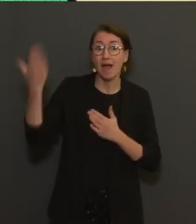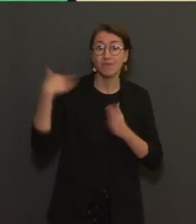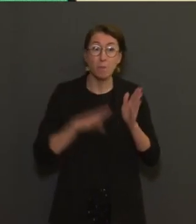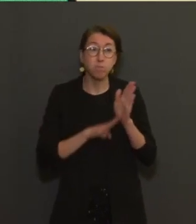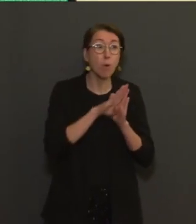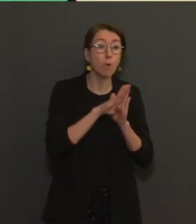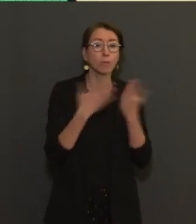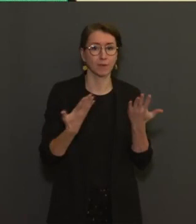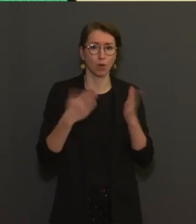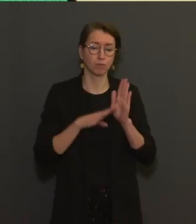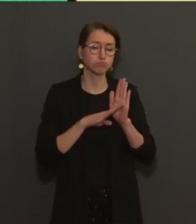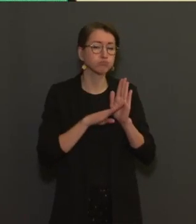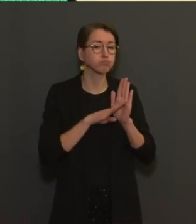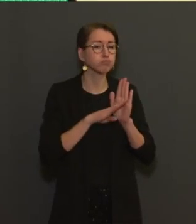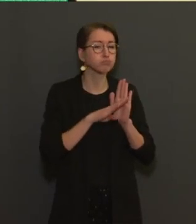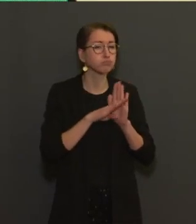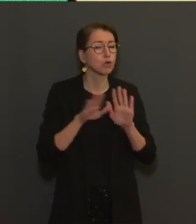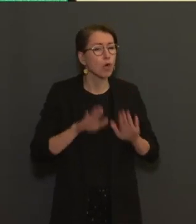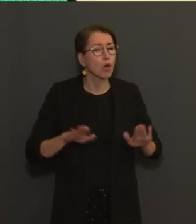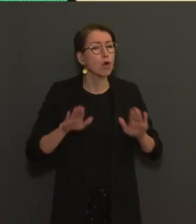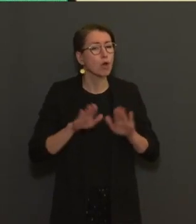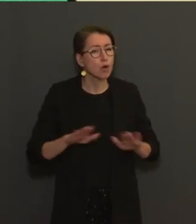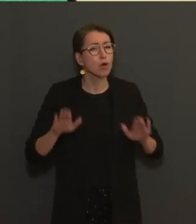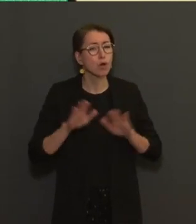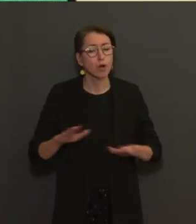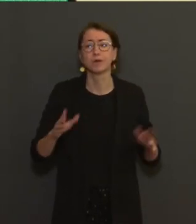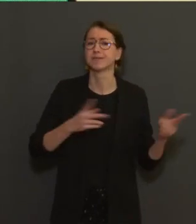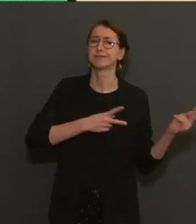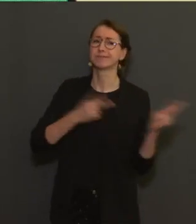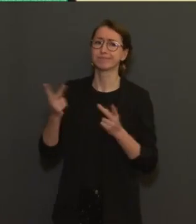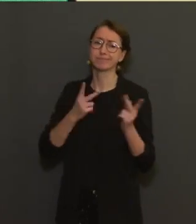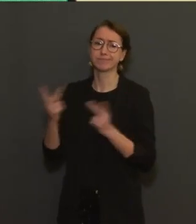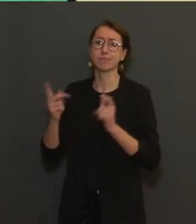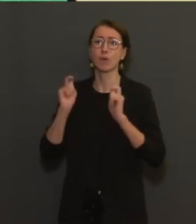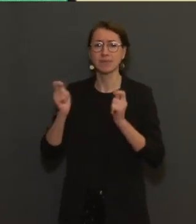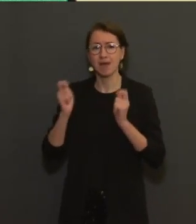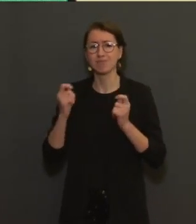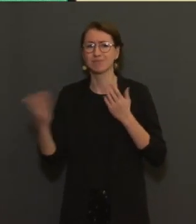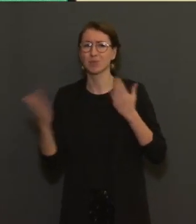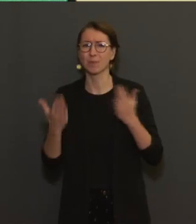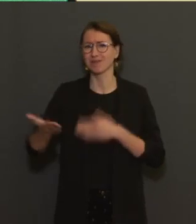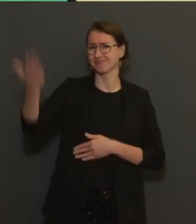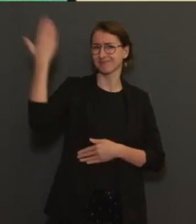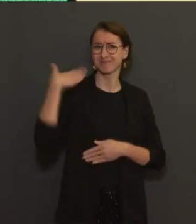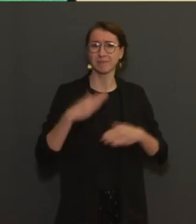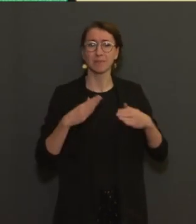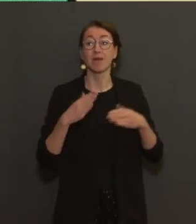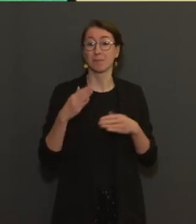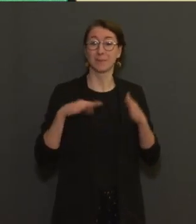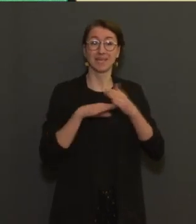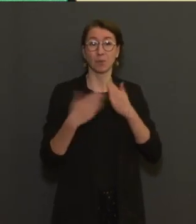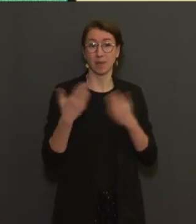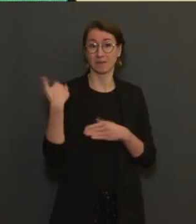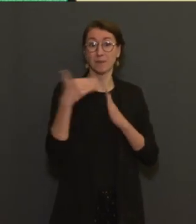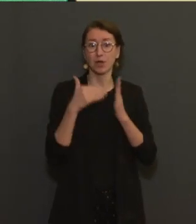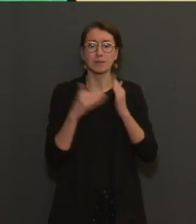Les admissions à l'hôpital restent, pour le moment, en dessous du pic de mercredi dernier. On peut donc dire